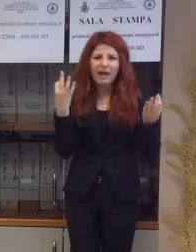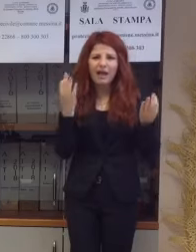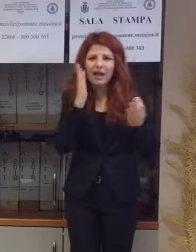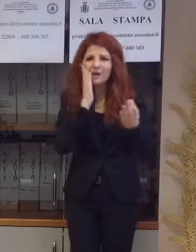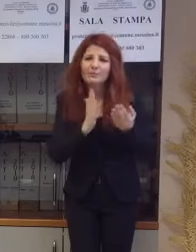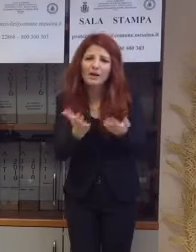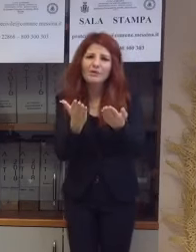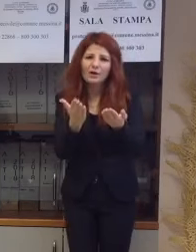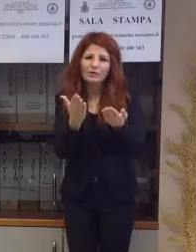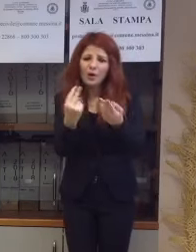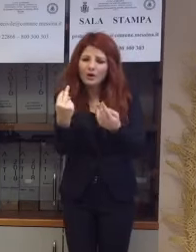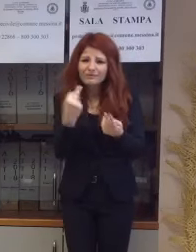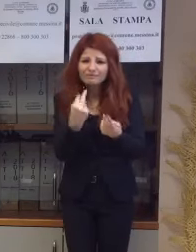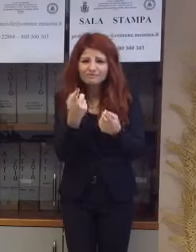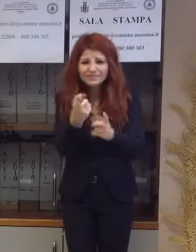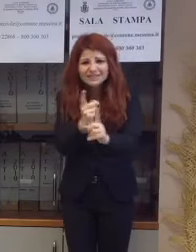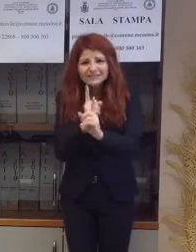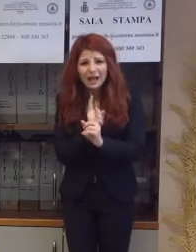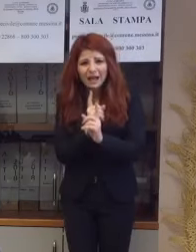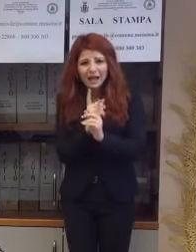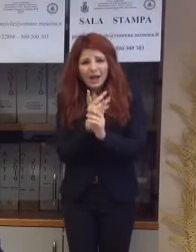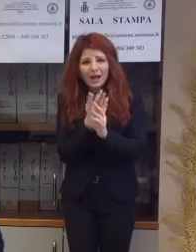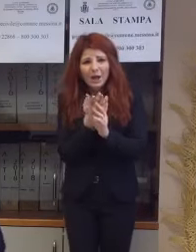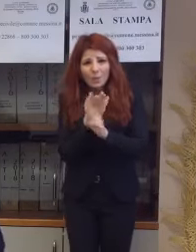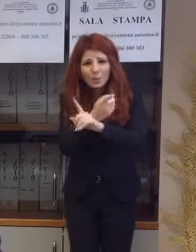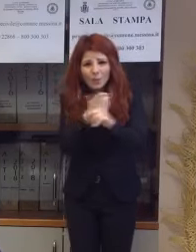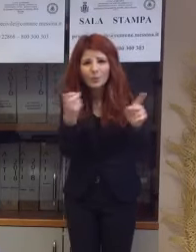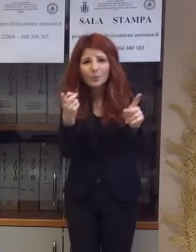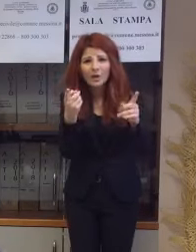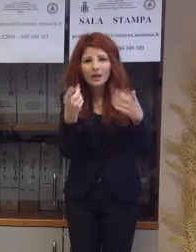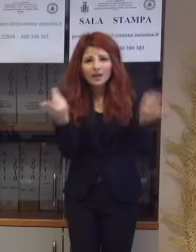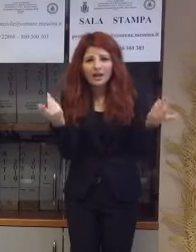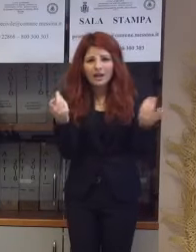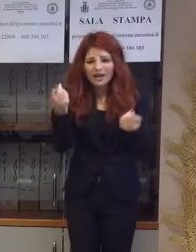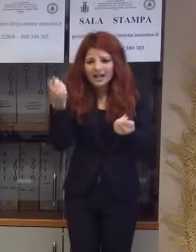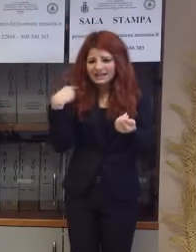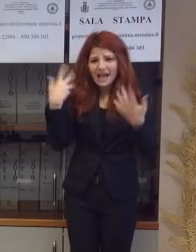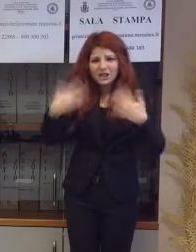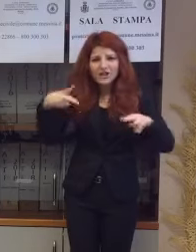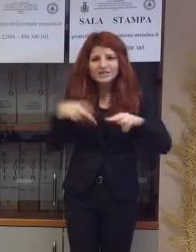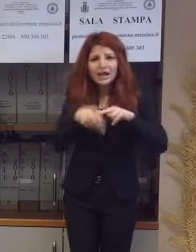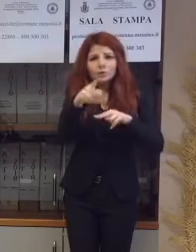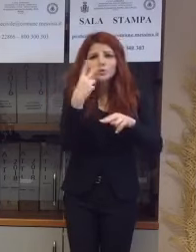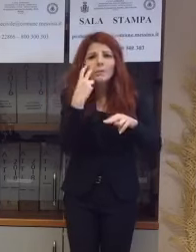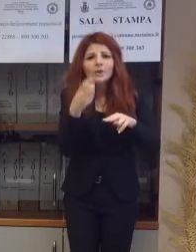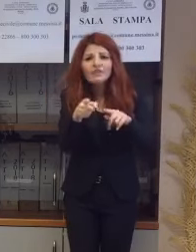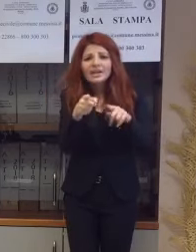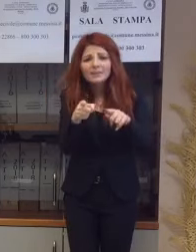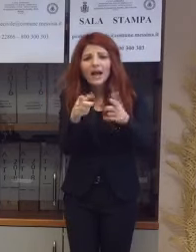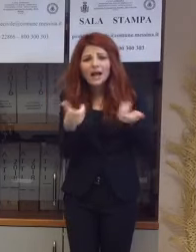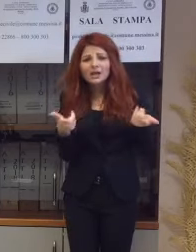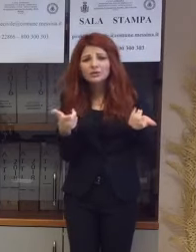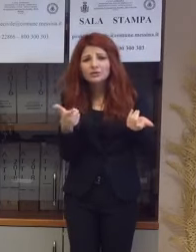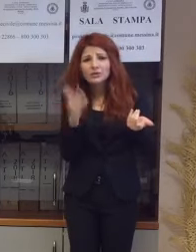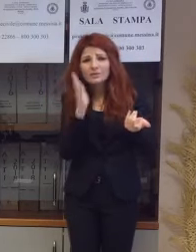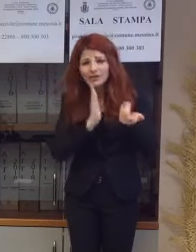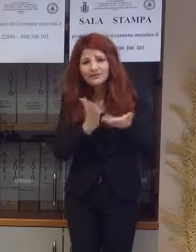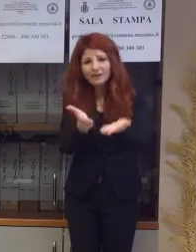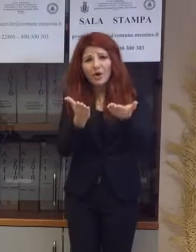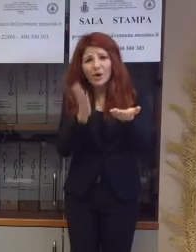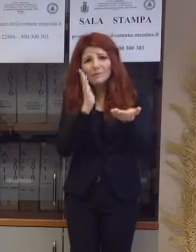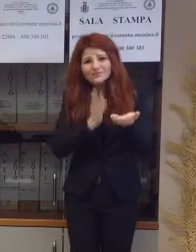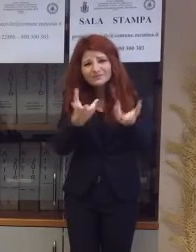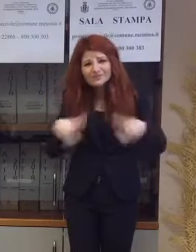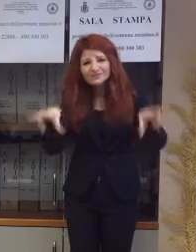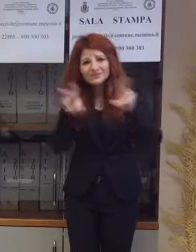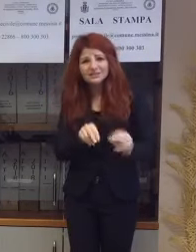per cortesia, se non ti sei dimenticato che è scaduto già ieri il tuo provvedimento, per favore fallo.